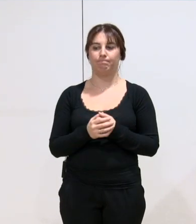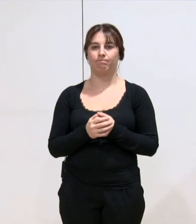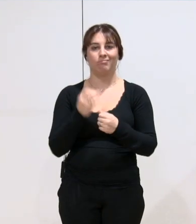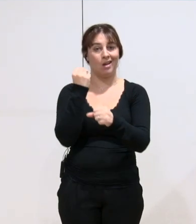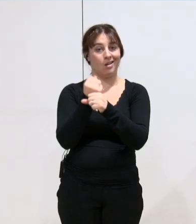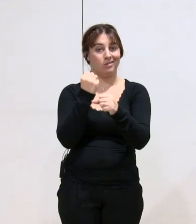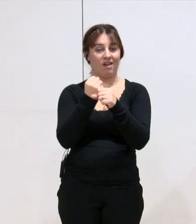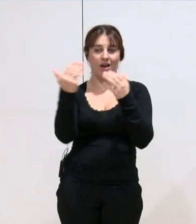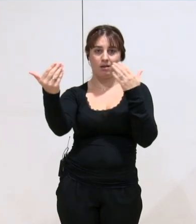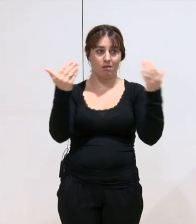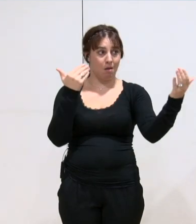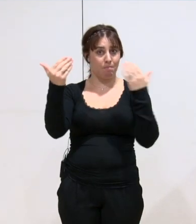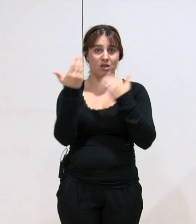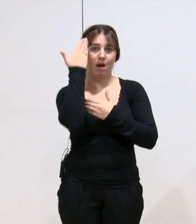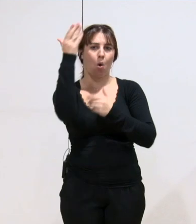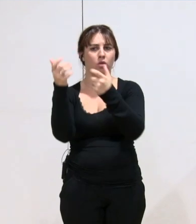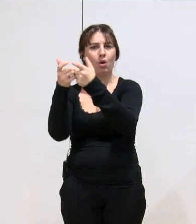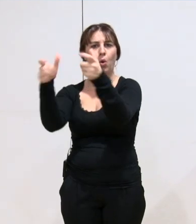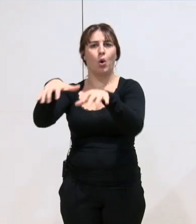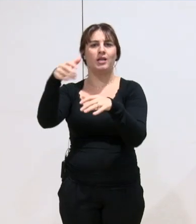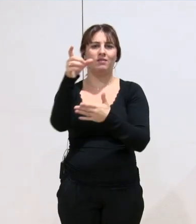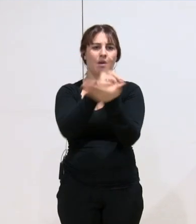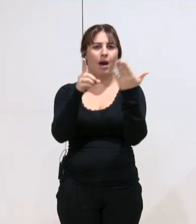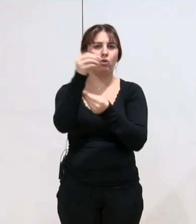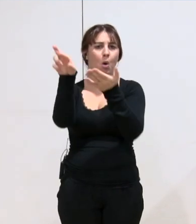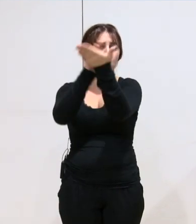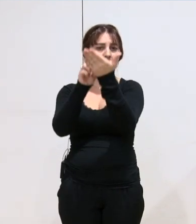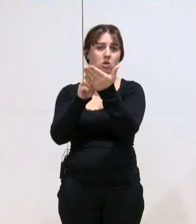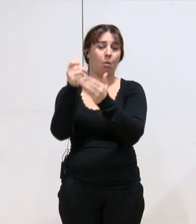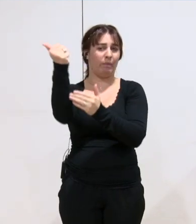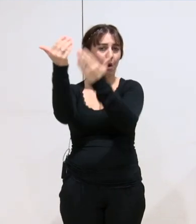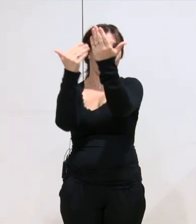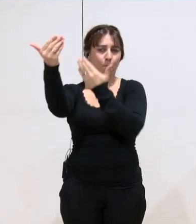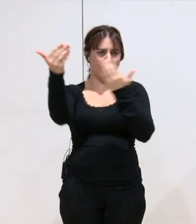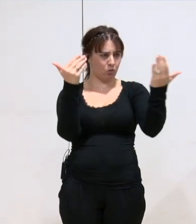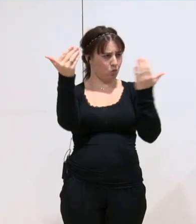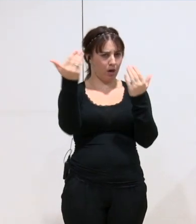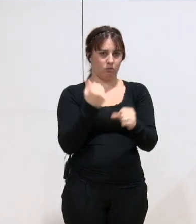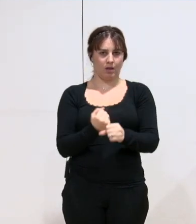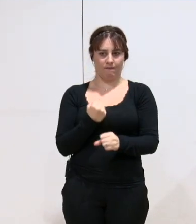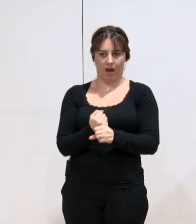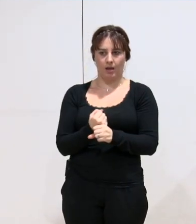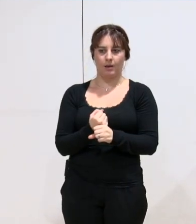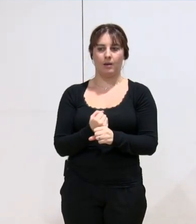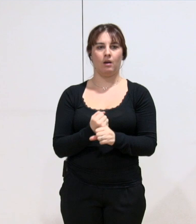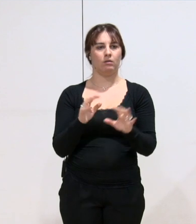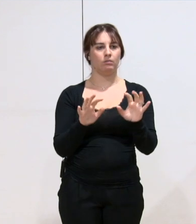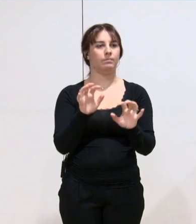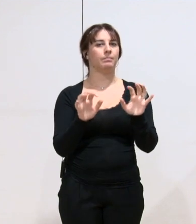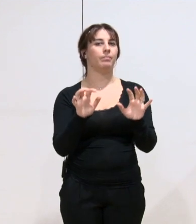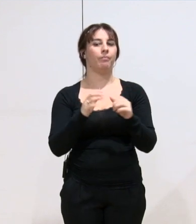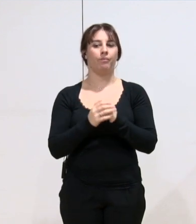un benchmark d'autres collectivités. Et puis, on s'est axé autour